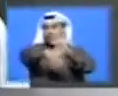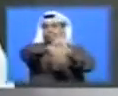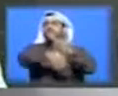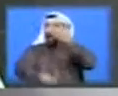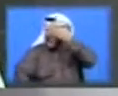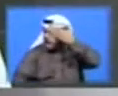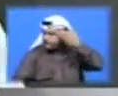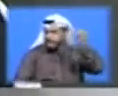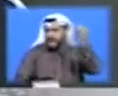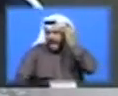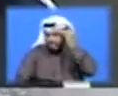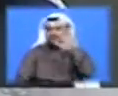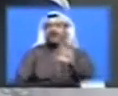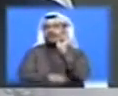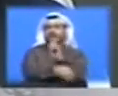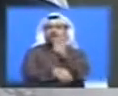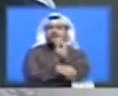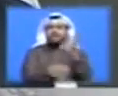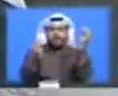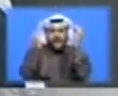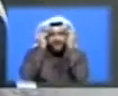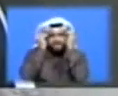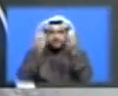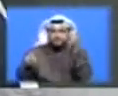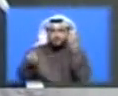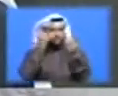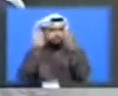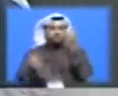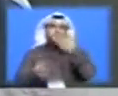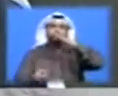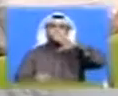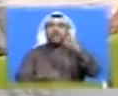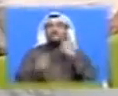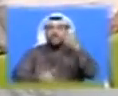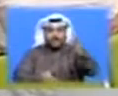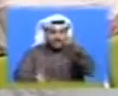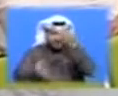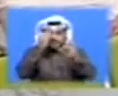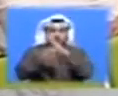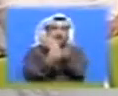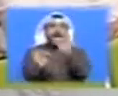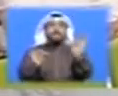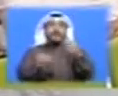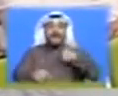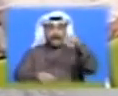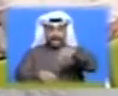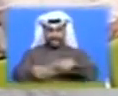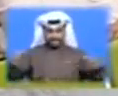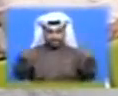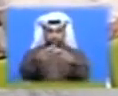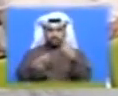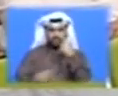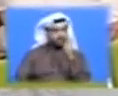لله الحمد من هذه التجارب الملتقى كشف عن الاستعدادات